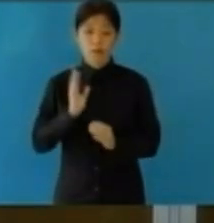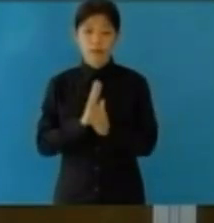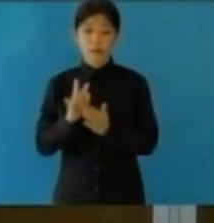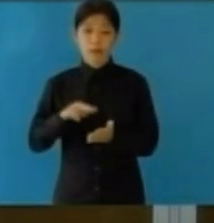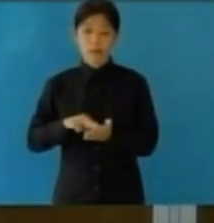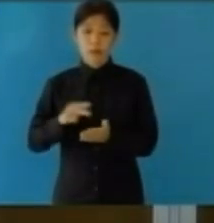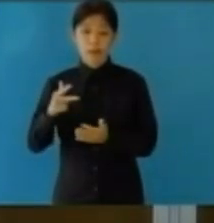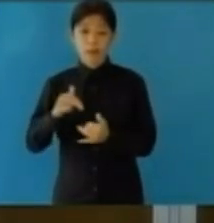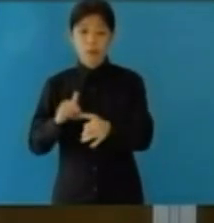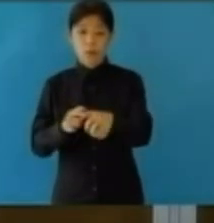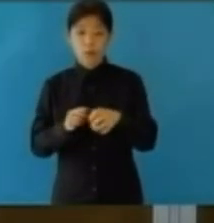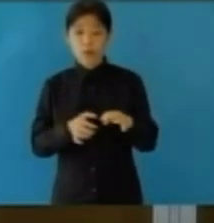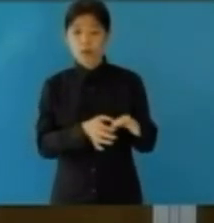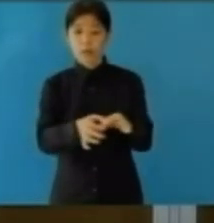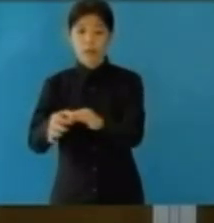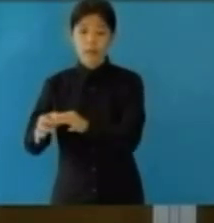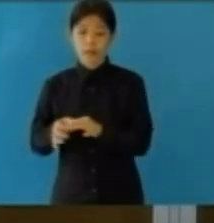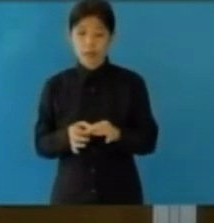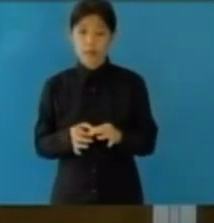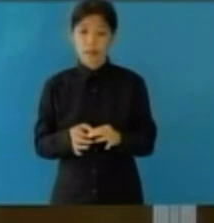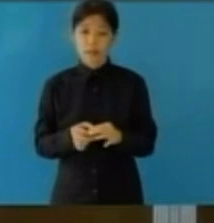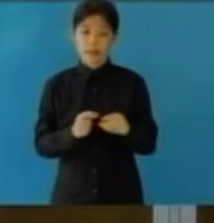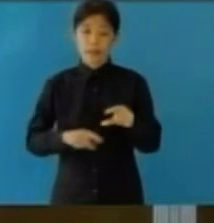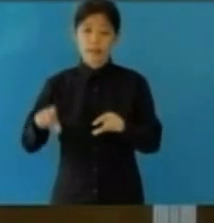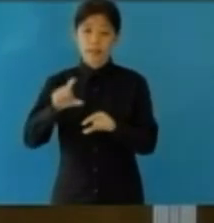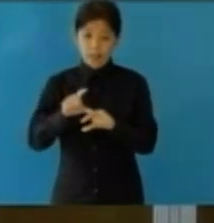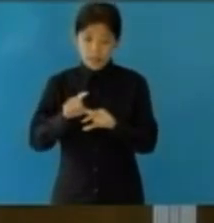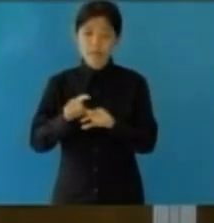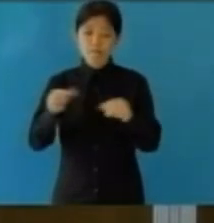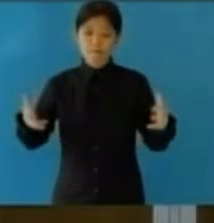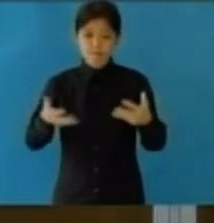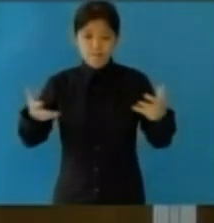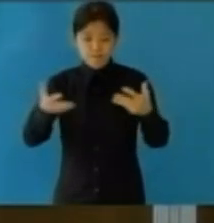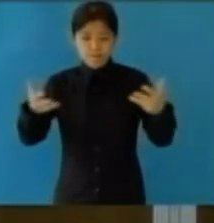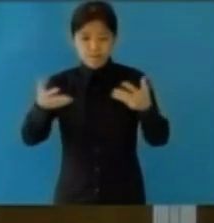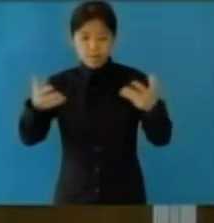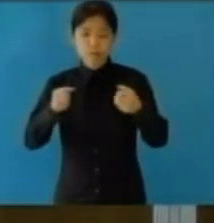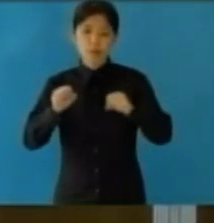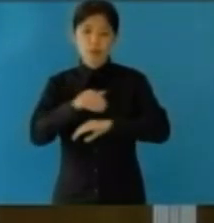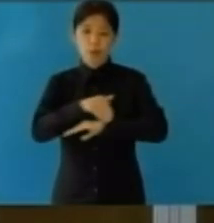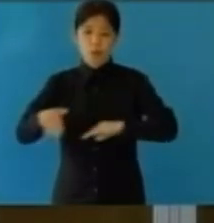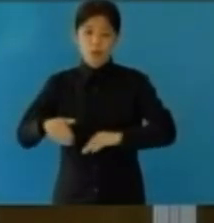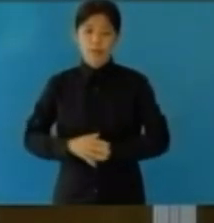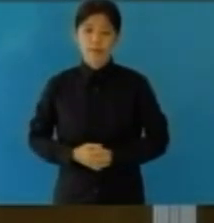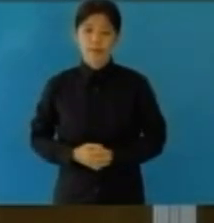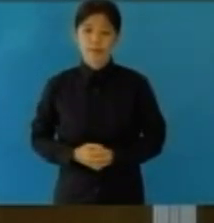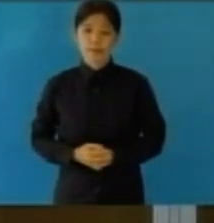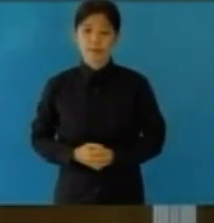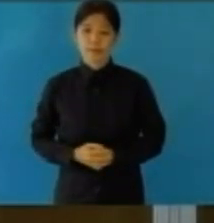町村等とも連携しながら、さらなる機運の醸成に取り組んでまいります。